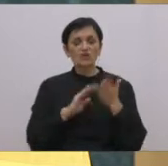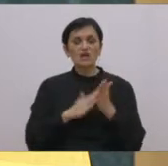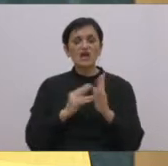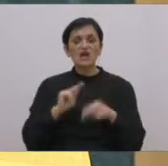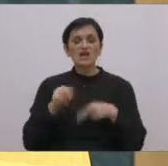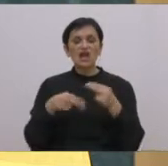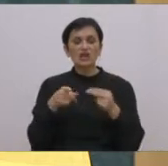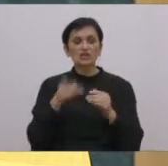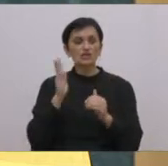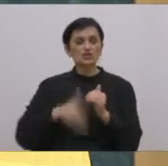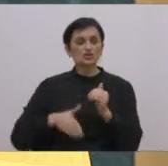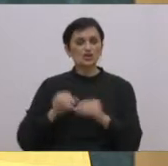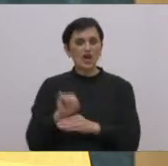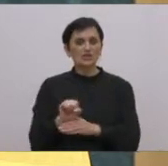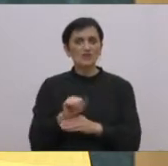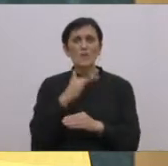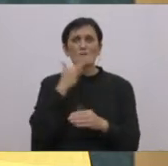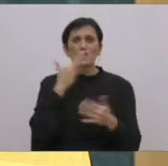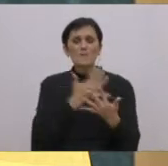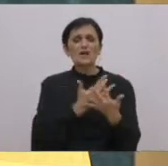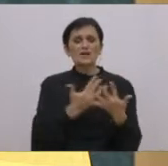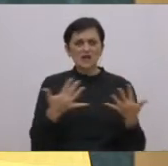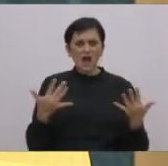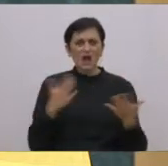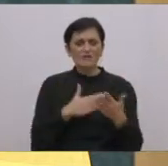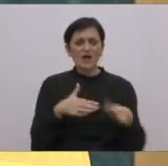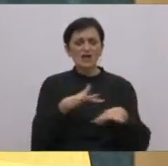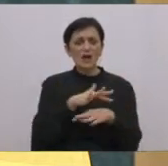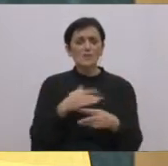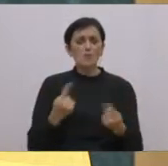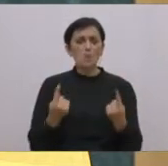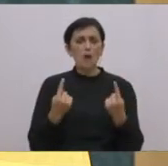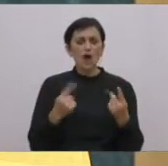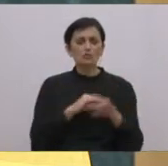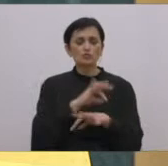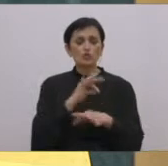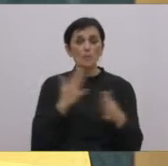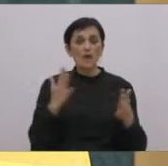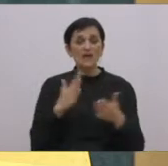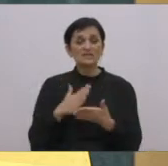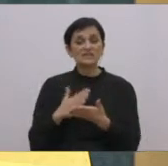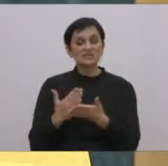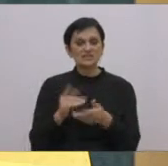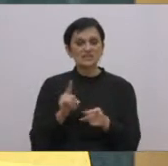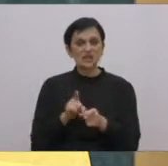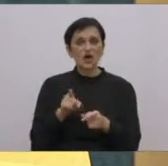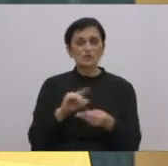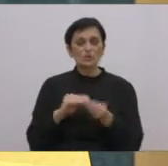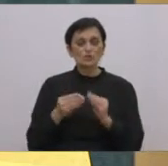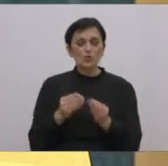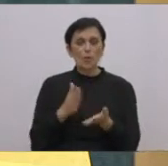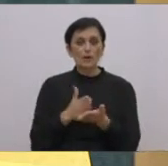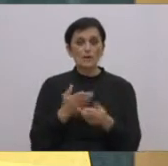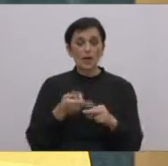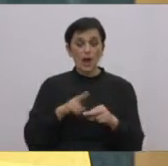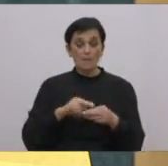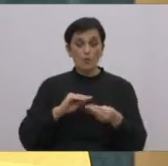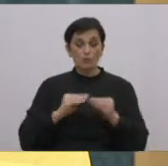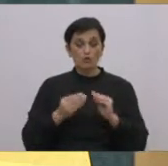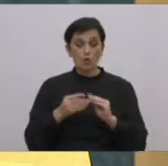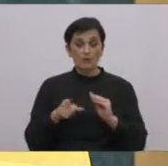ხელშეკრულებების შეწყვეტა. Არის მრავალი სხვა გარემოება, რომელიც მასშტაბურ პროექტებში მეტწილად ასევე წარმოადგენს გამოწვევას და სწორედ ამ